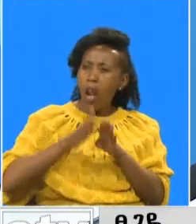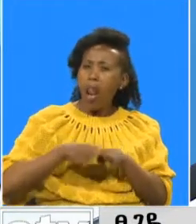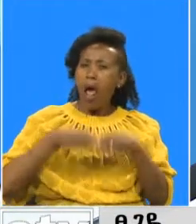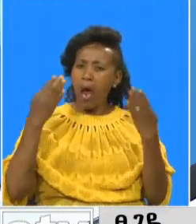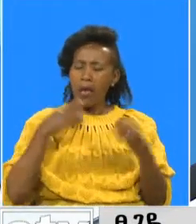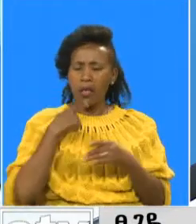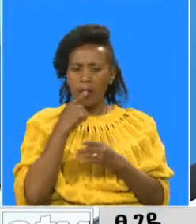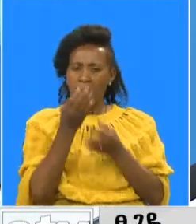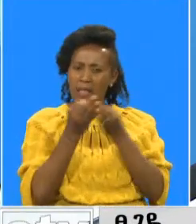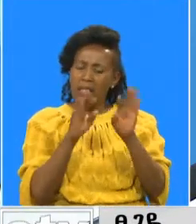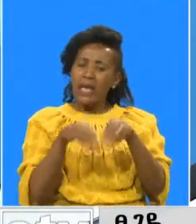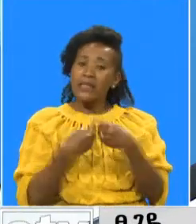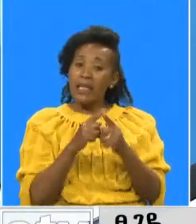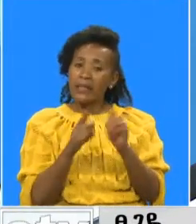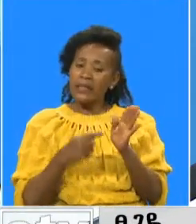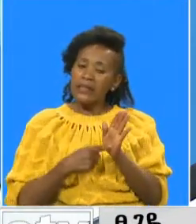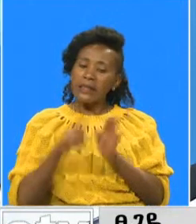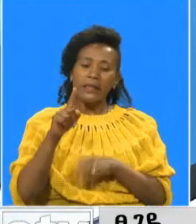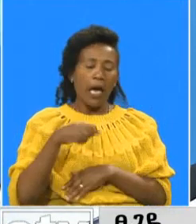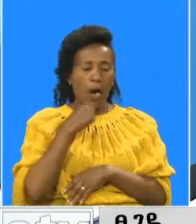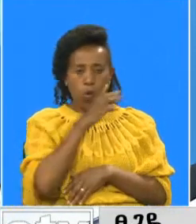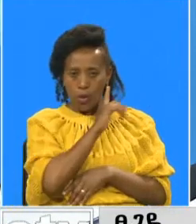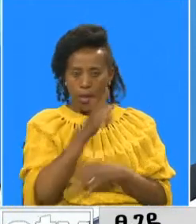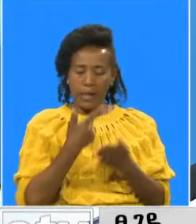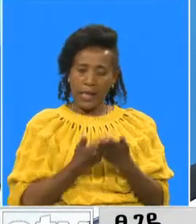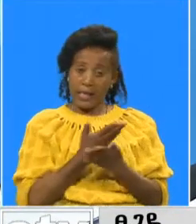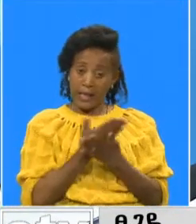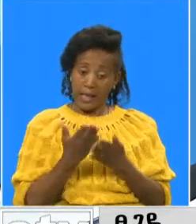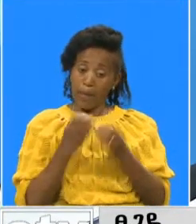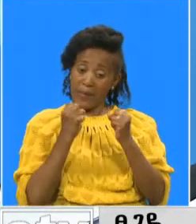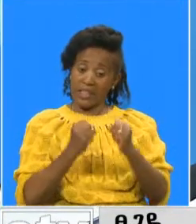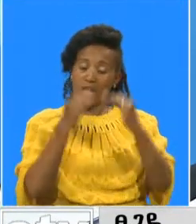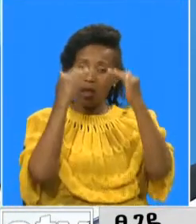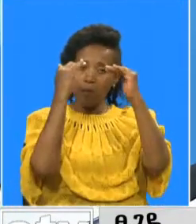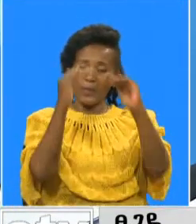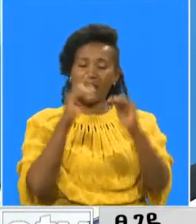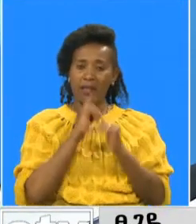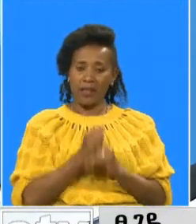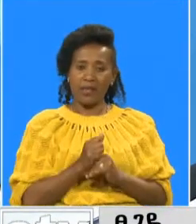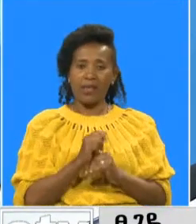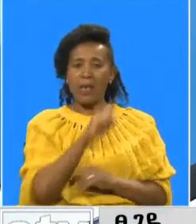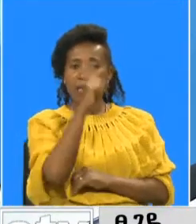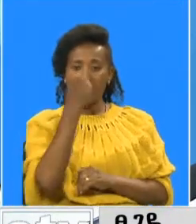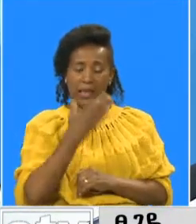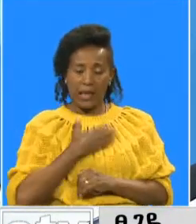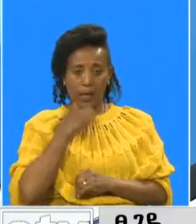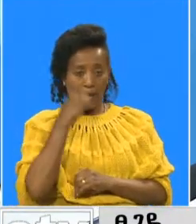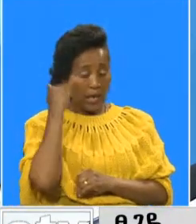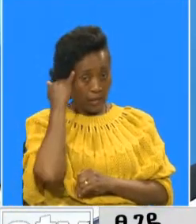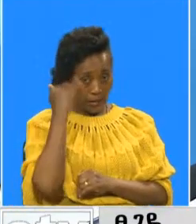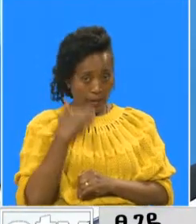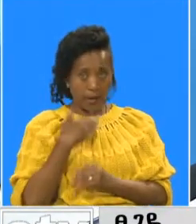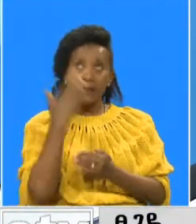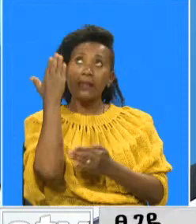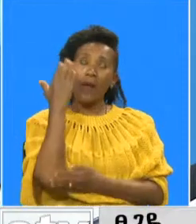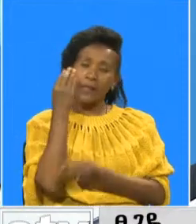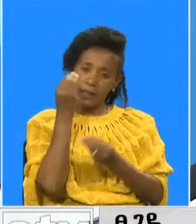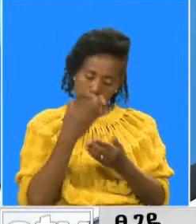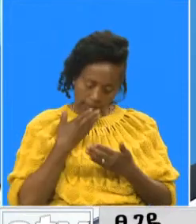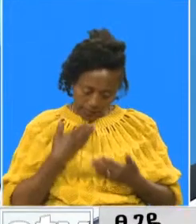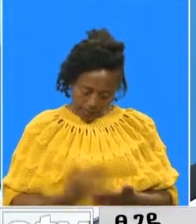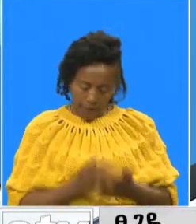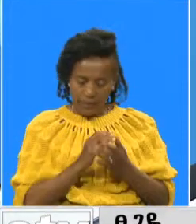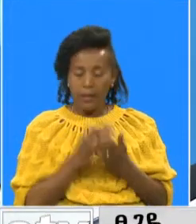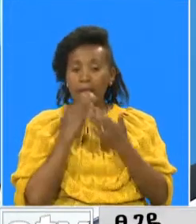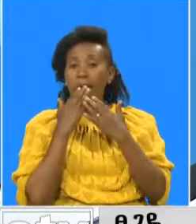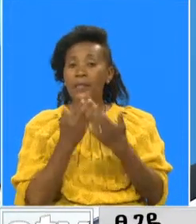ያለና መግለጫ የሰጣ ነገር ግልጽ አልሆነልን? ይህንን ነገር በተቻለ መጠን ብትጠየቅልን የምልና ያለኝ። እግዚአብሔር ይስጣችሁ።